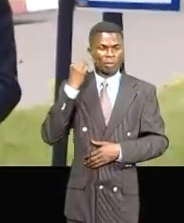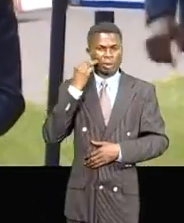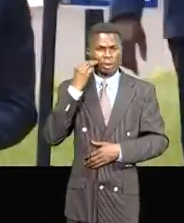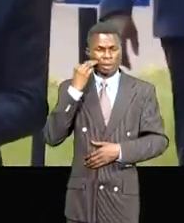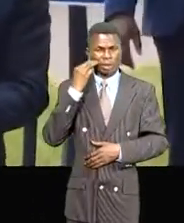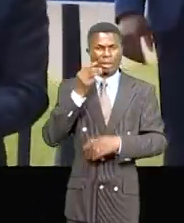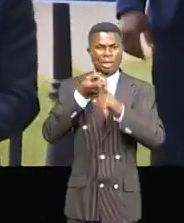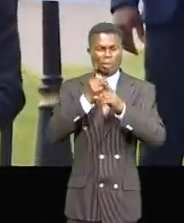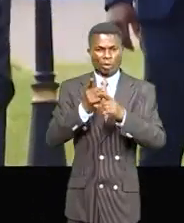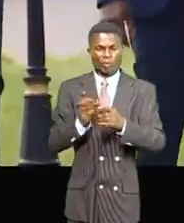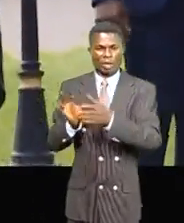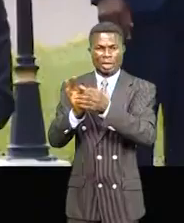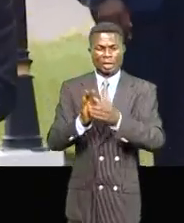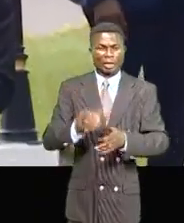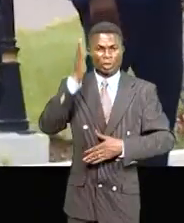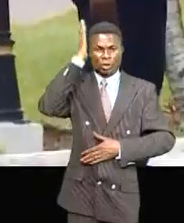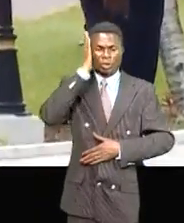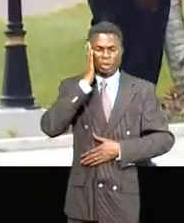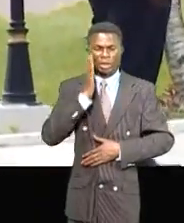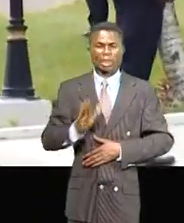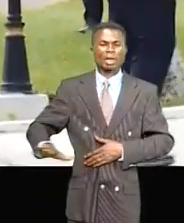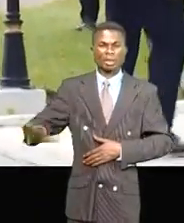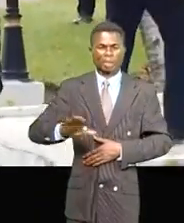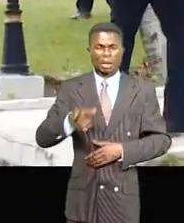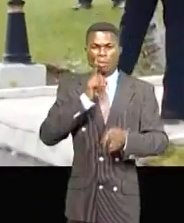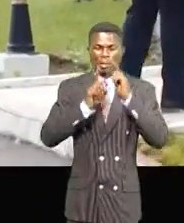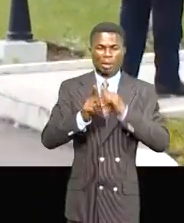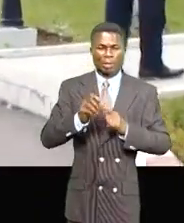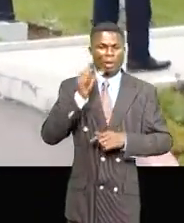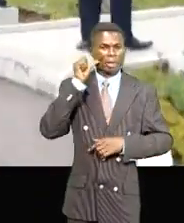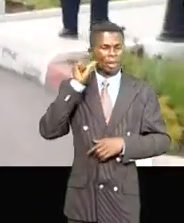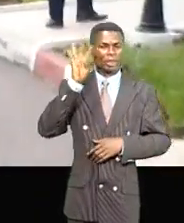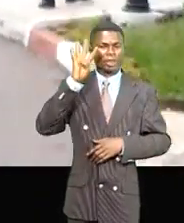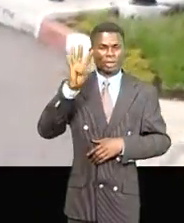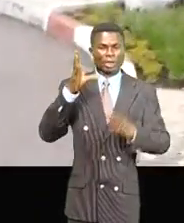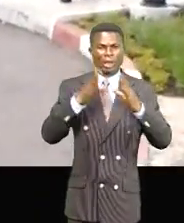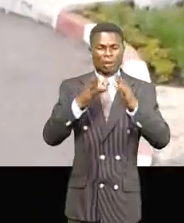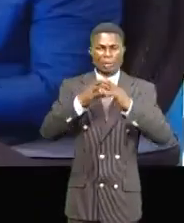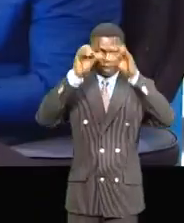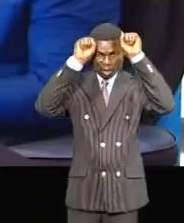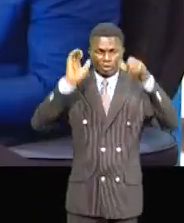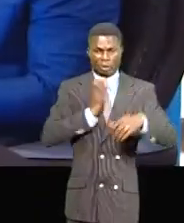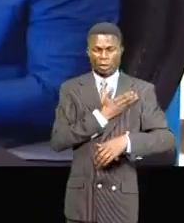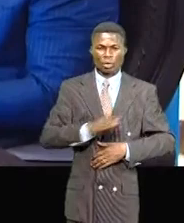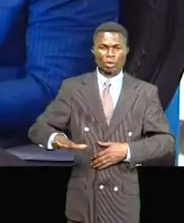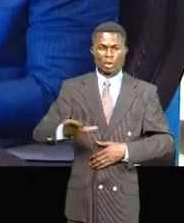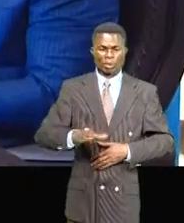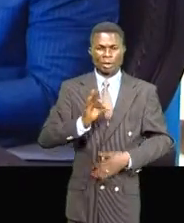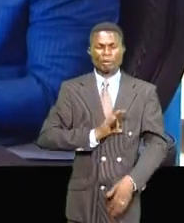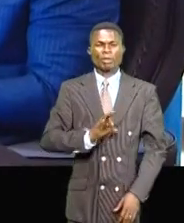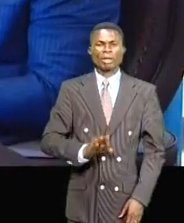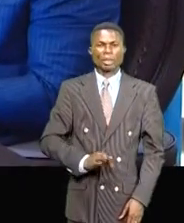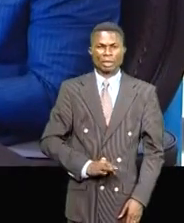l'Union sacrée de la Nation a eu des entretiens ce jeudi 18 mars avec le président de la République Félix-Antoine Tshisekedi